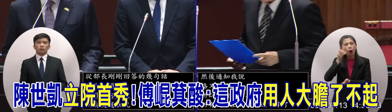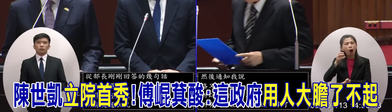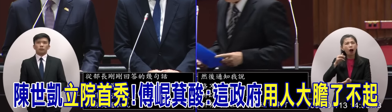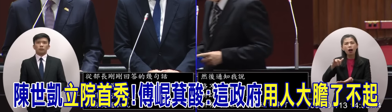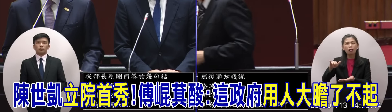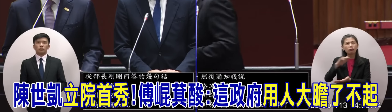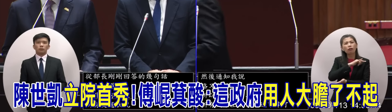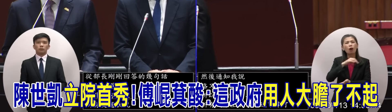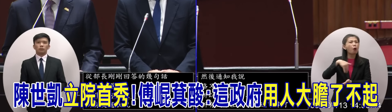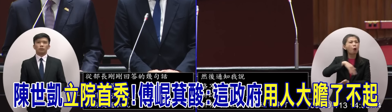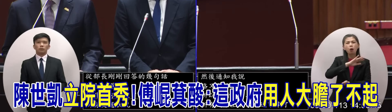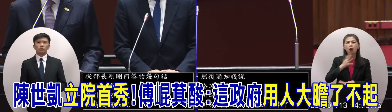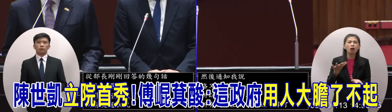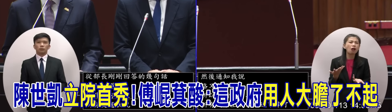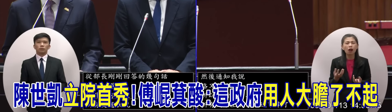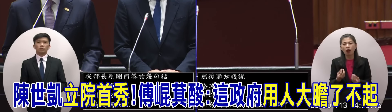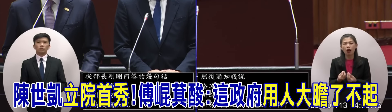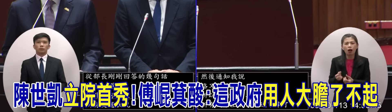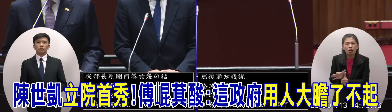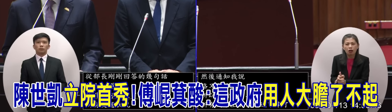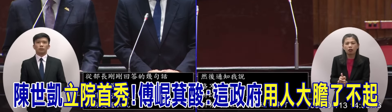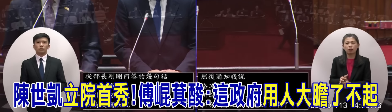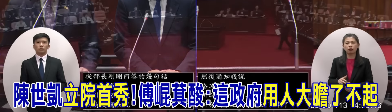本席送给你一下。